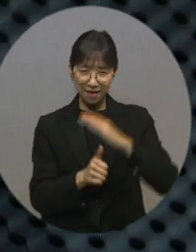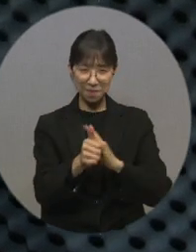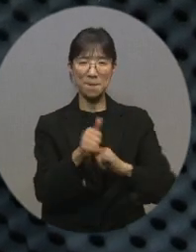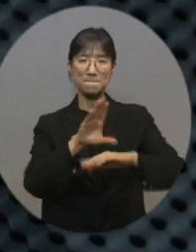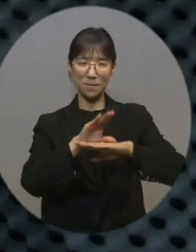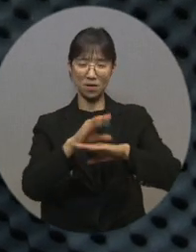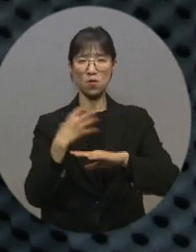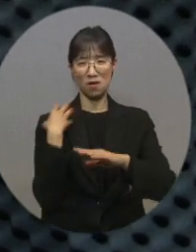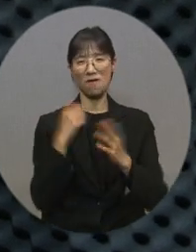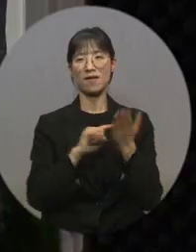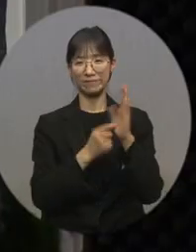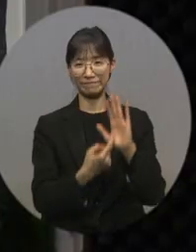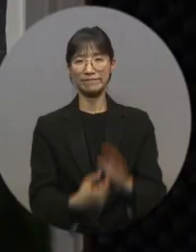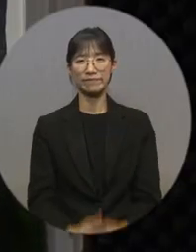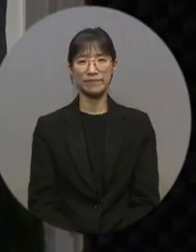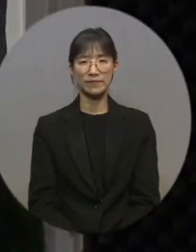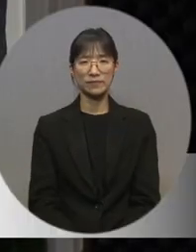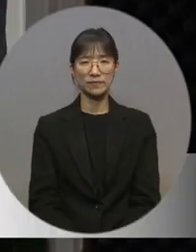역할을 알렸습니다.